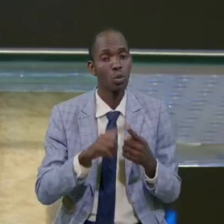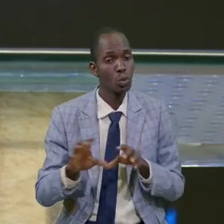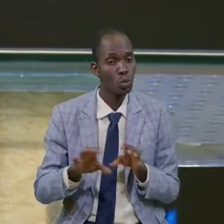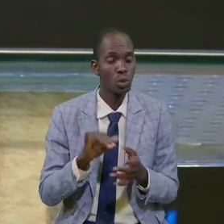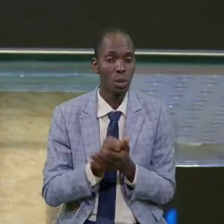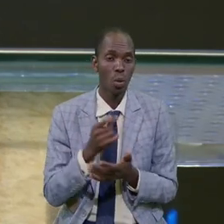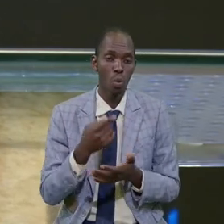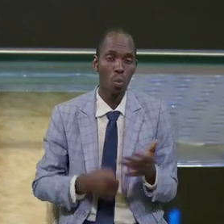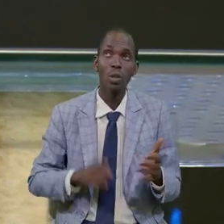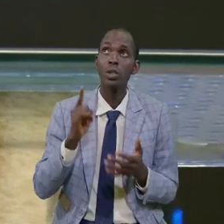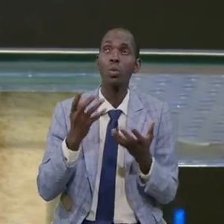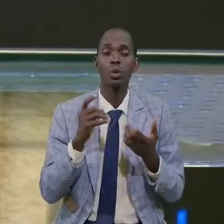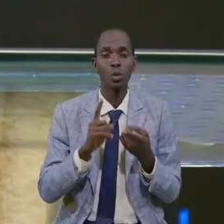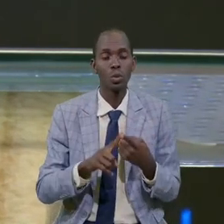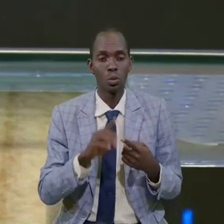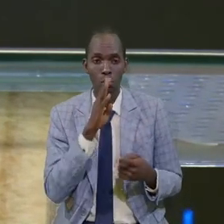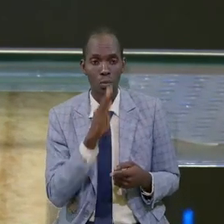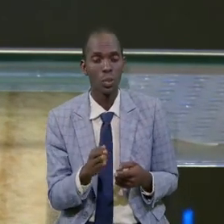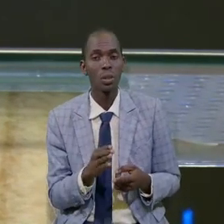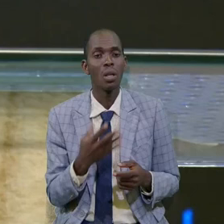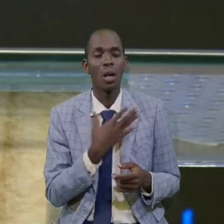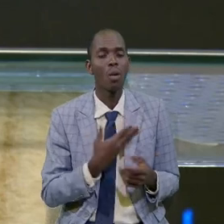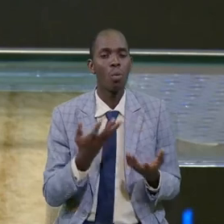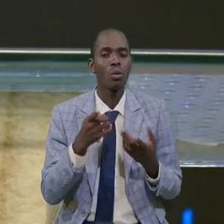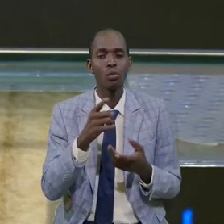veut pas qu'on vive